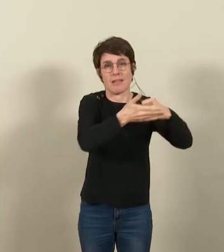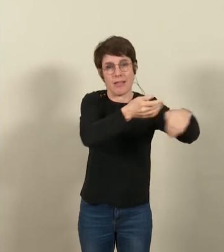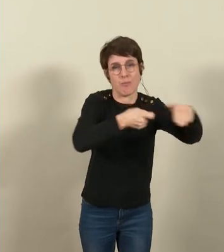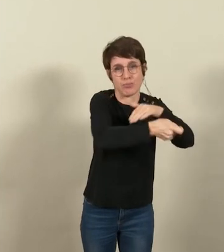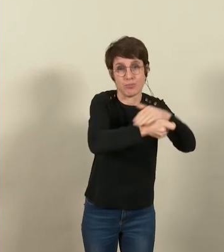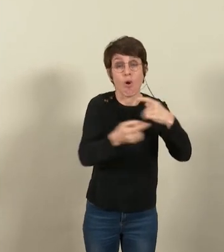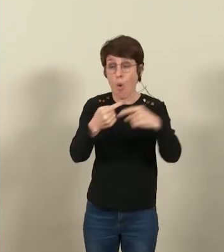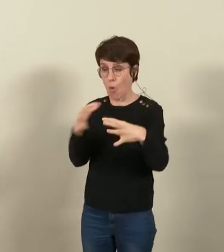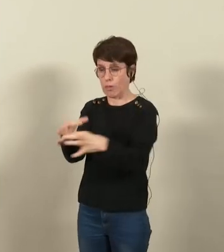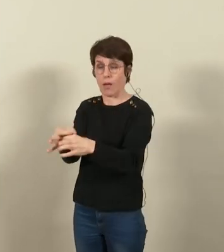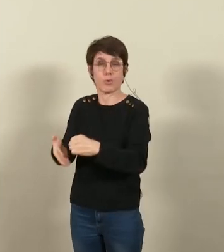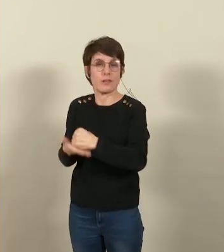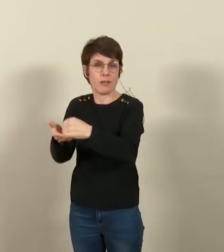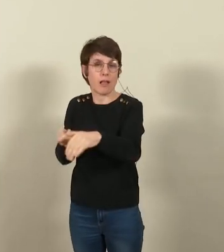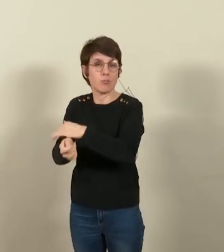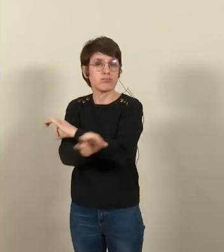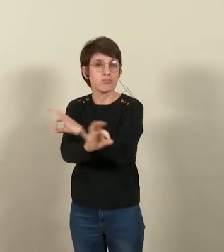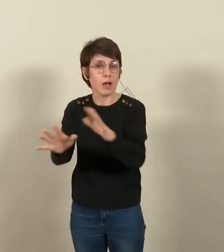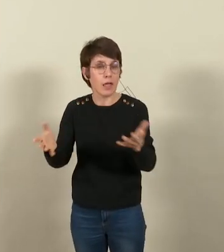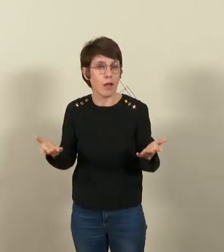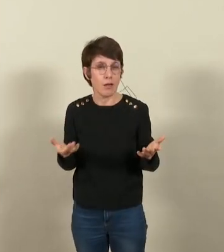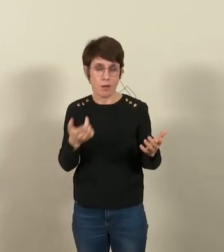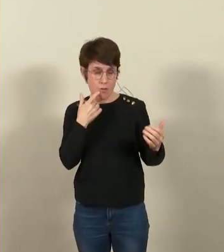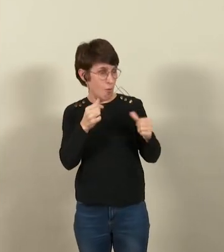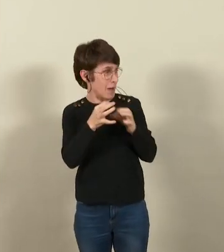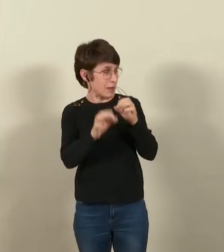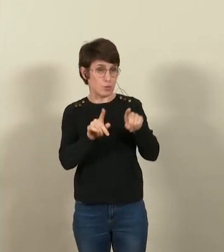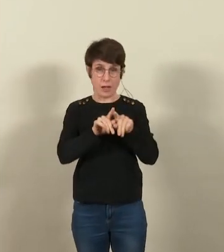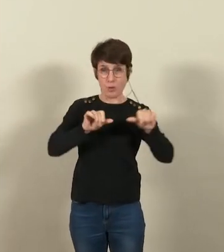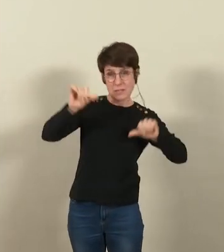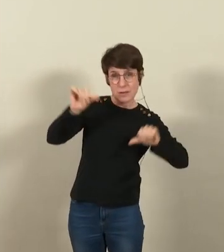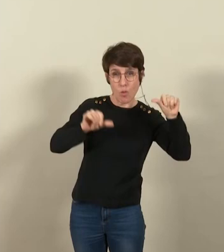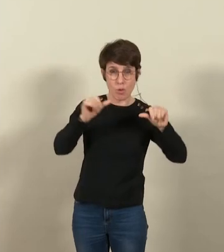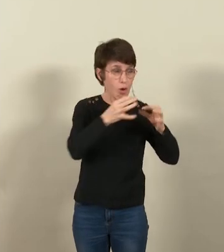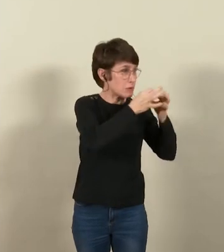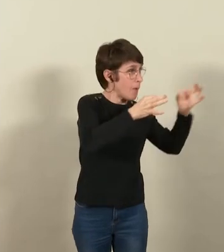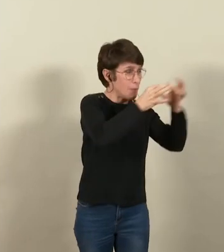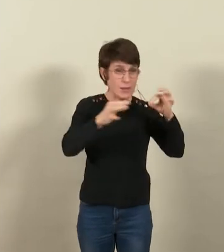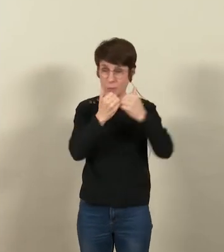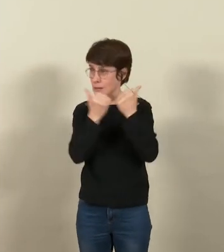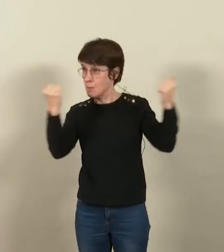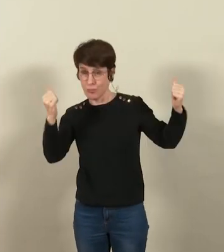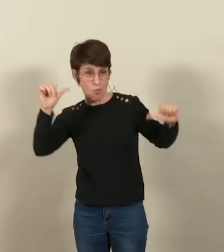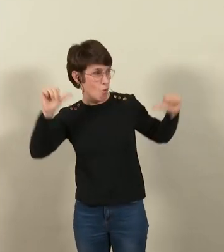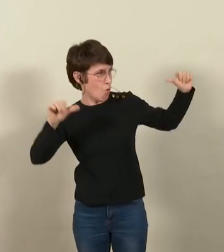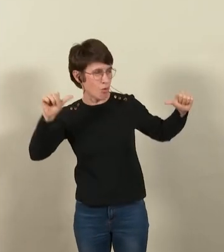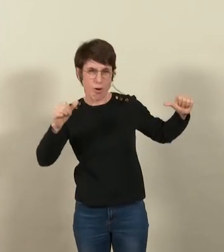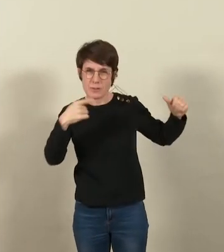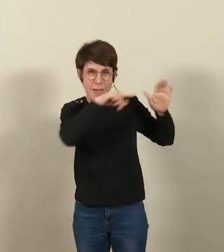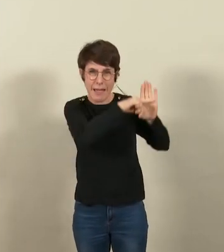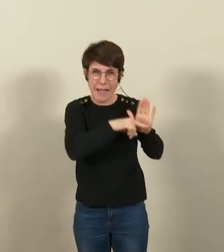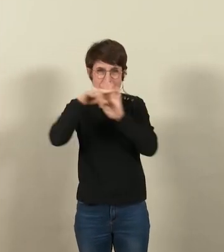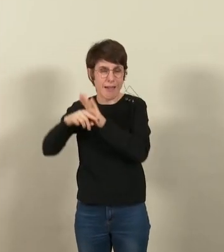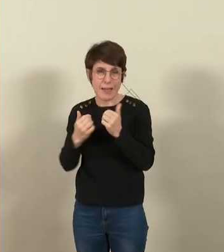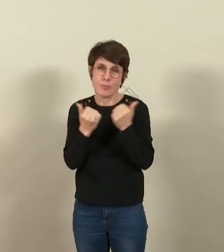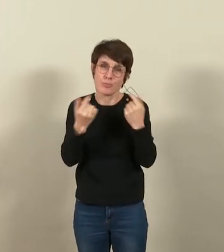nos agricultrices et nos agriculteurs avec ceux du bout du monde qui ne sont pas soumis aux mêmes règles c'est pourquoi nous vous demandons Monsieur le Premier Ministre au travers de ce V